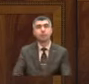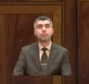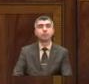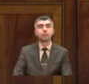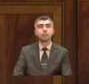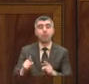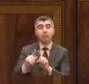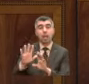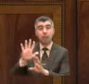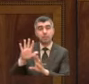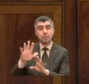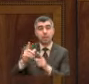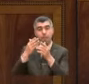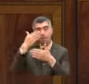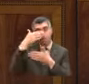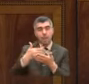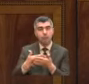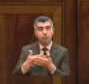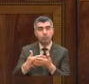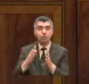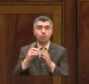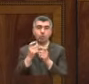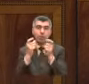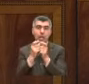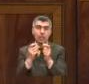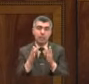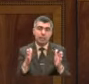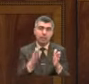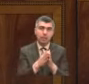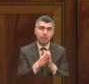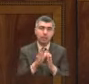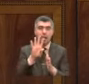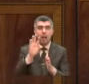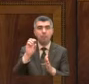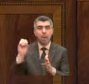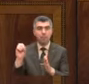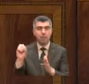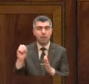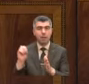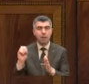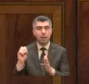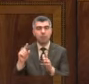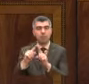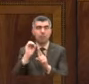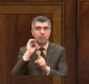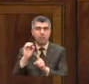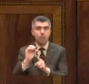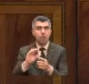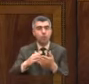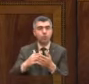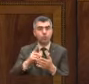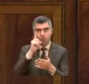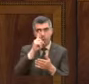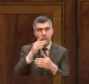خمسه مغربيه، انتقلنا الان الى الشركات الصغرى المتوسطه، وفرنا لهم 400 ميجا وات، درنا طلب عروض في دوجنبير، ونتمنى ان شاء الله